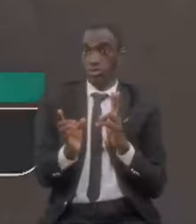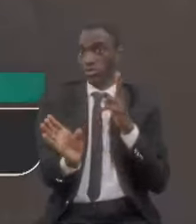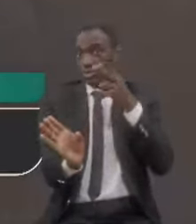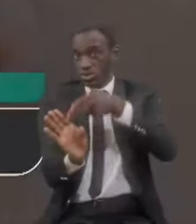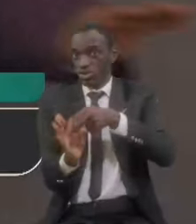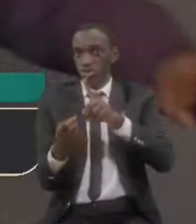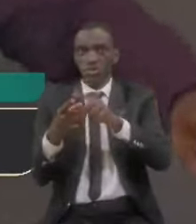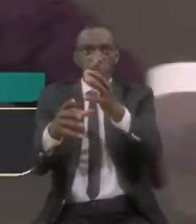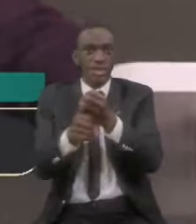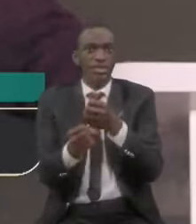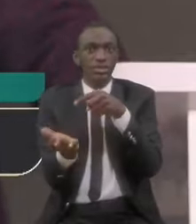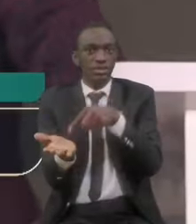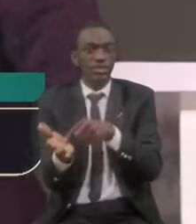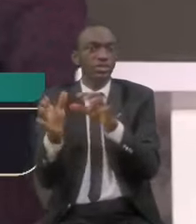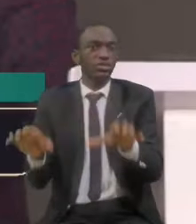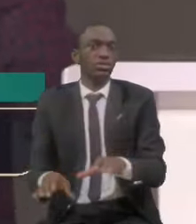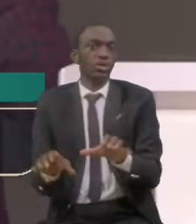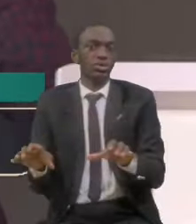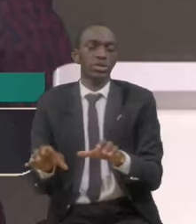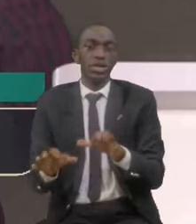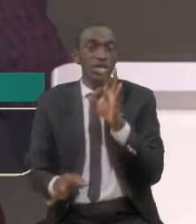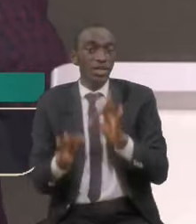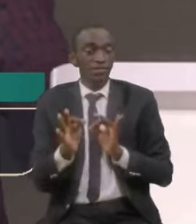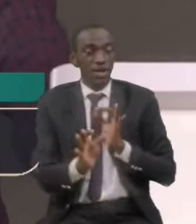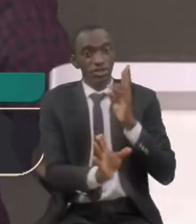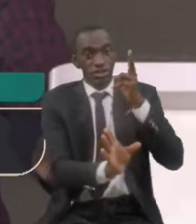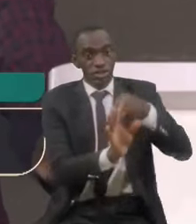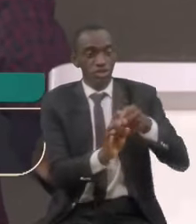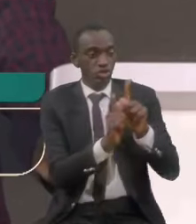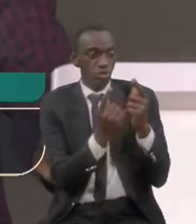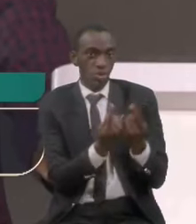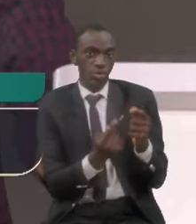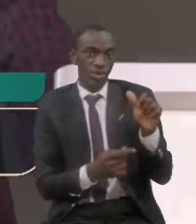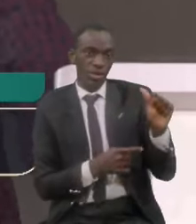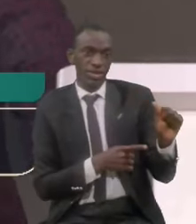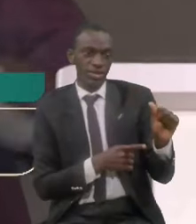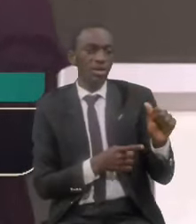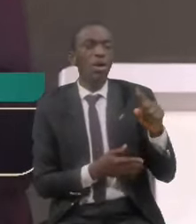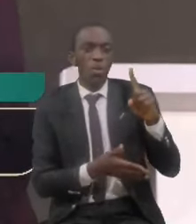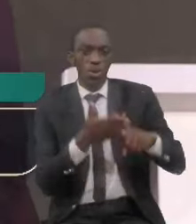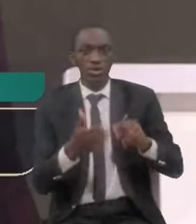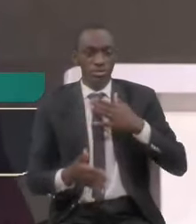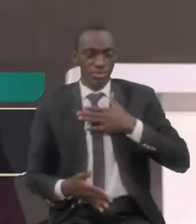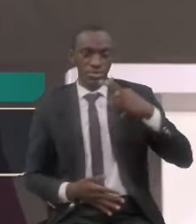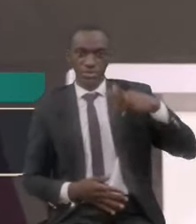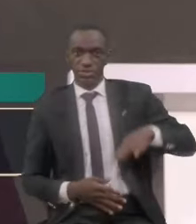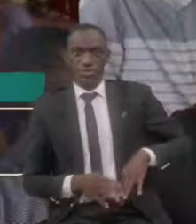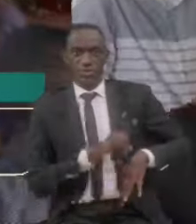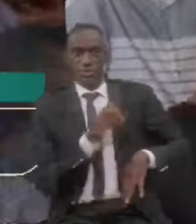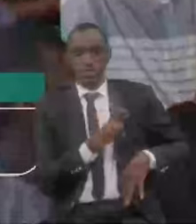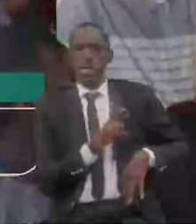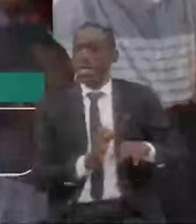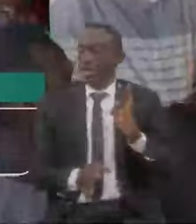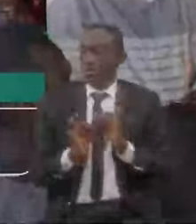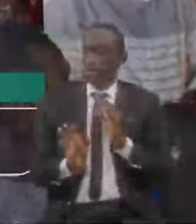auxquelles je peux me joindre pour faire cela. Mais si je me joins au groupe A, quel est l'avantage? Si je me joins au groupe